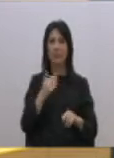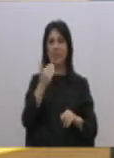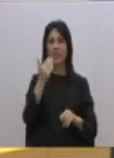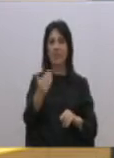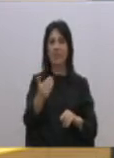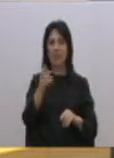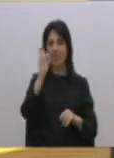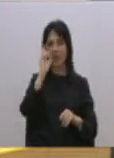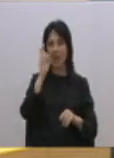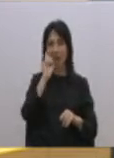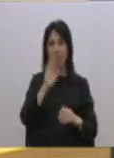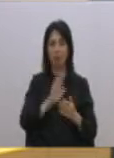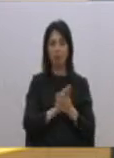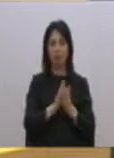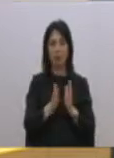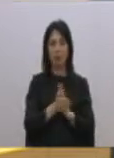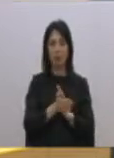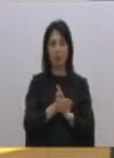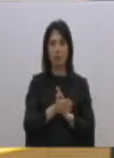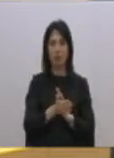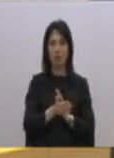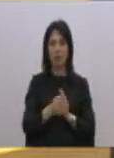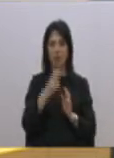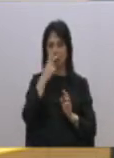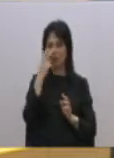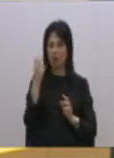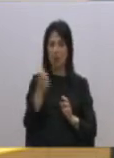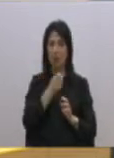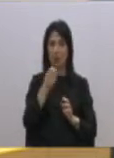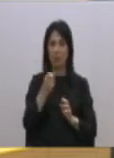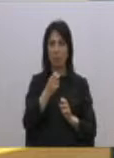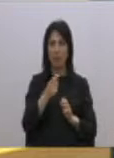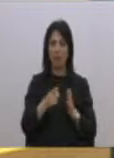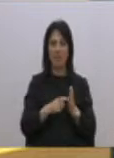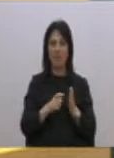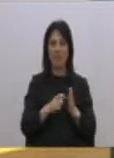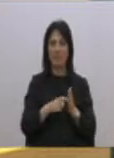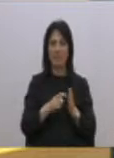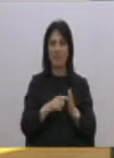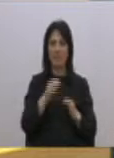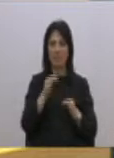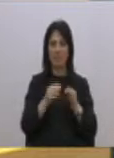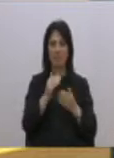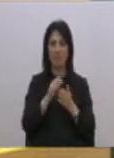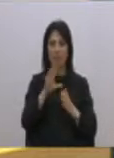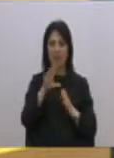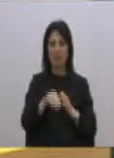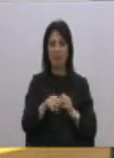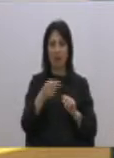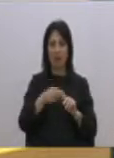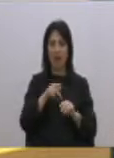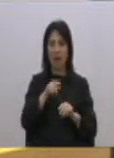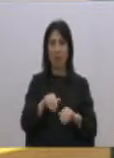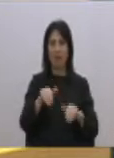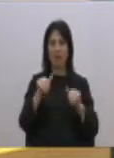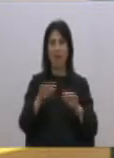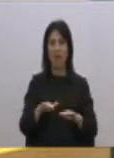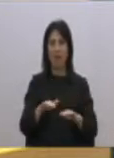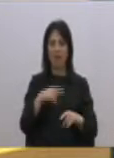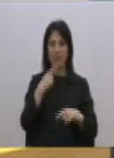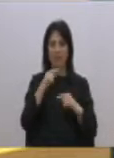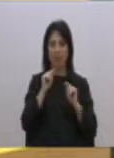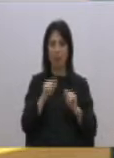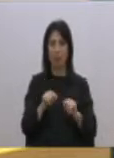თქვენი ხელისუფლების პირობებში ჩამპალ საგამოძიებო და სასამართლო სისტემაზეა ამ გადაწყვეტილებაში